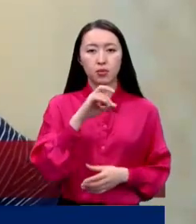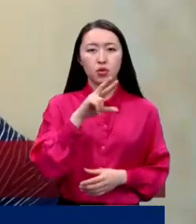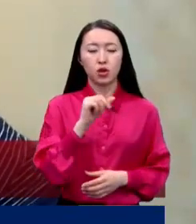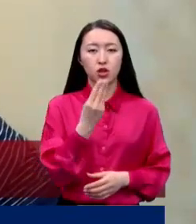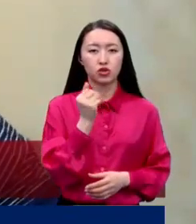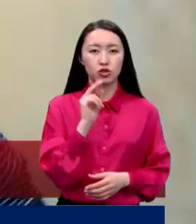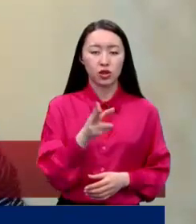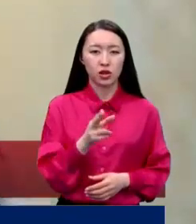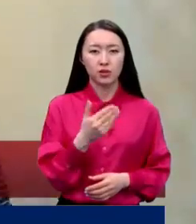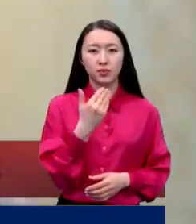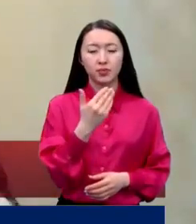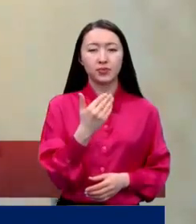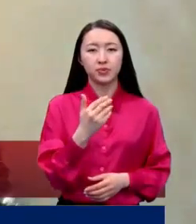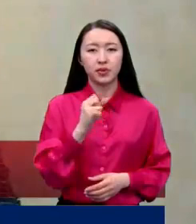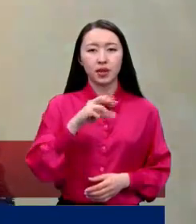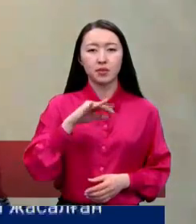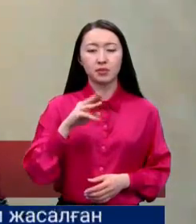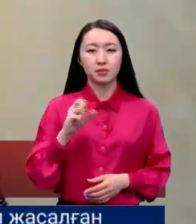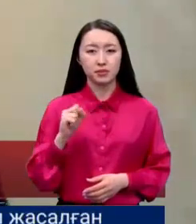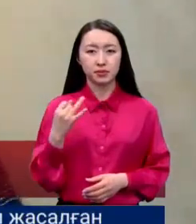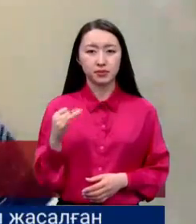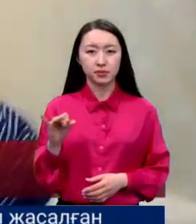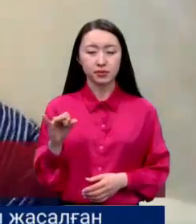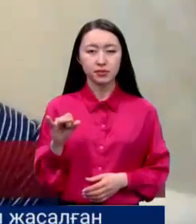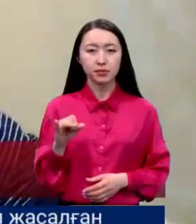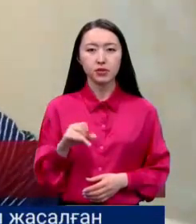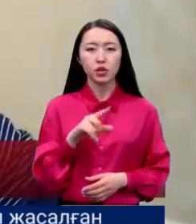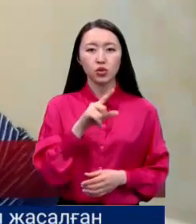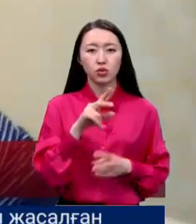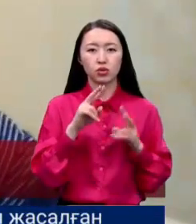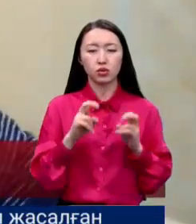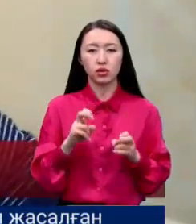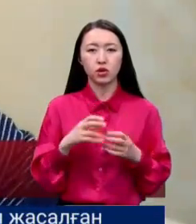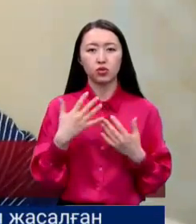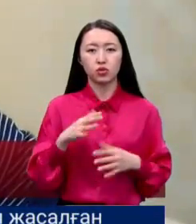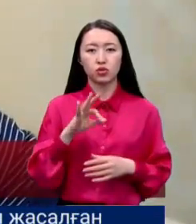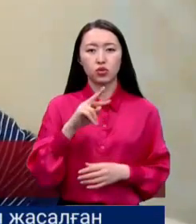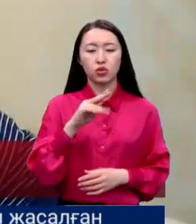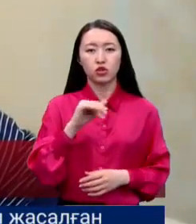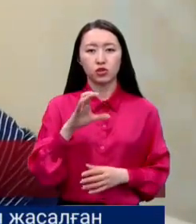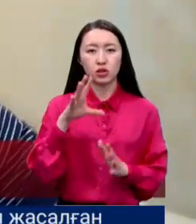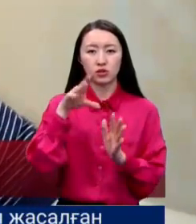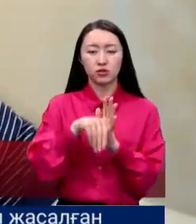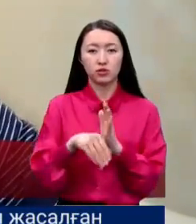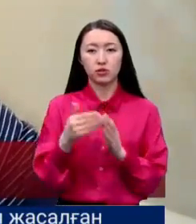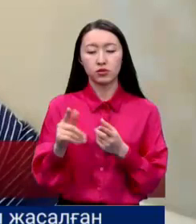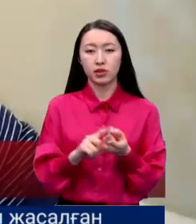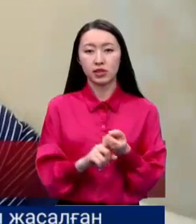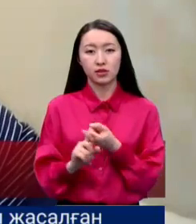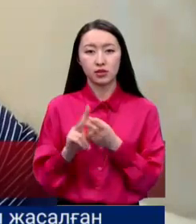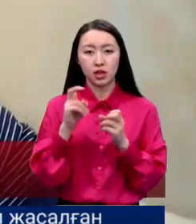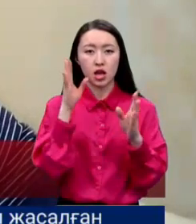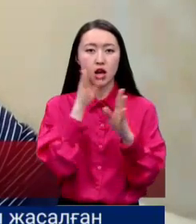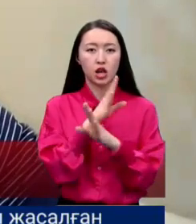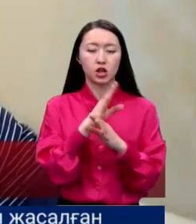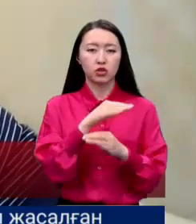Азаматхана Амиртая, и там он зиждется на ужасе Сулеймену идеологически. Это экологический